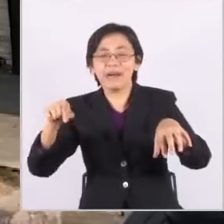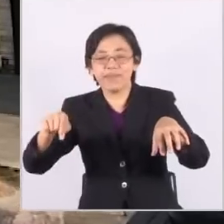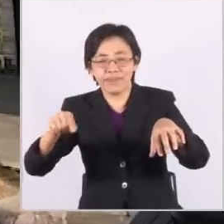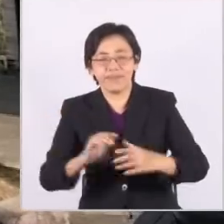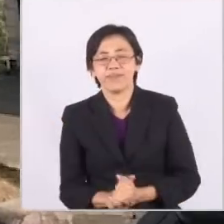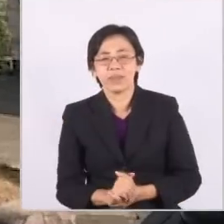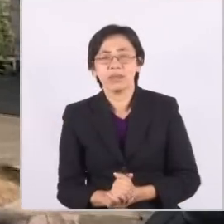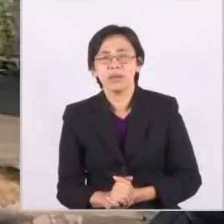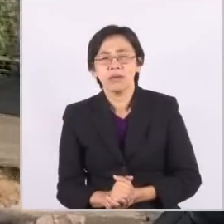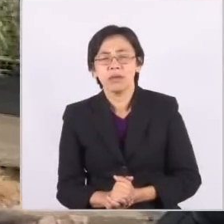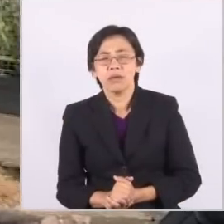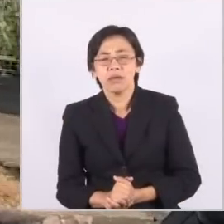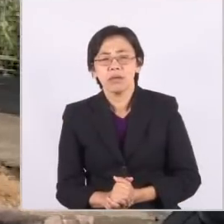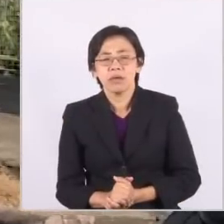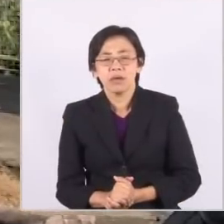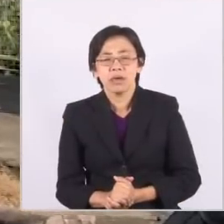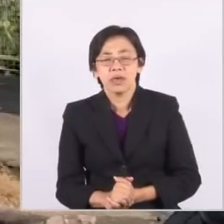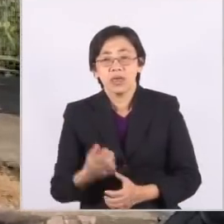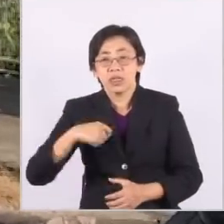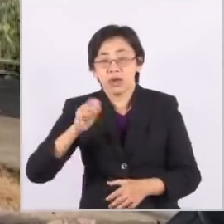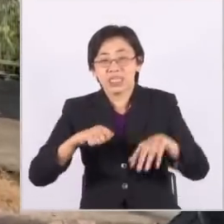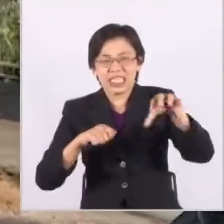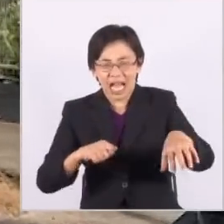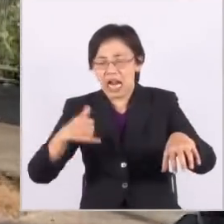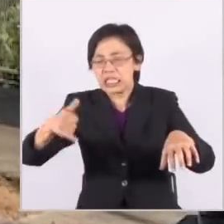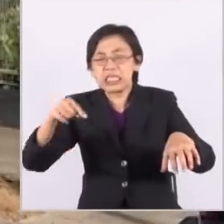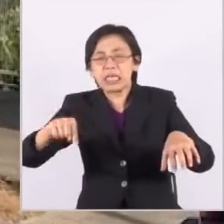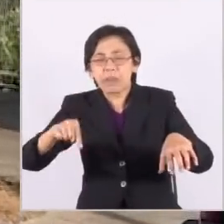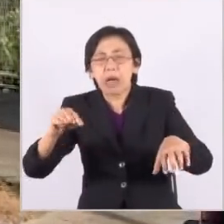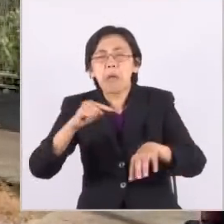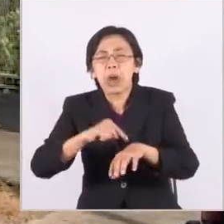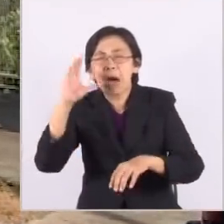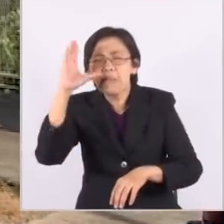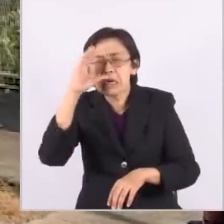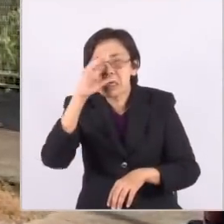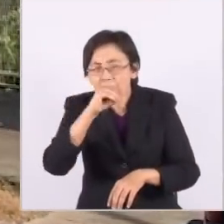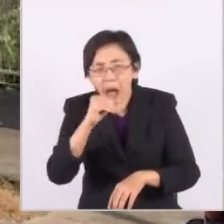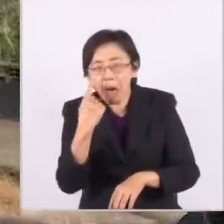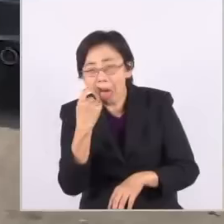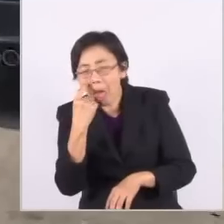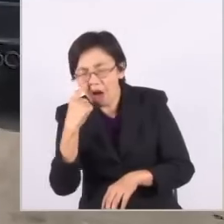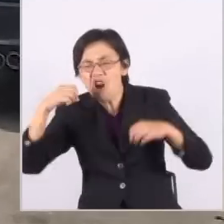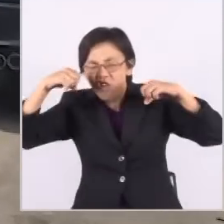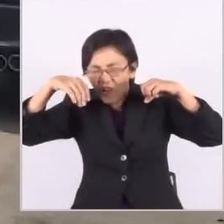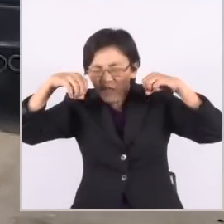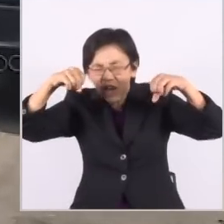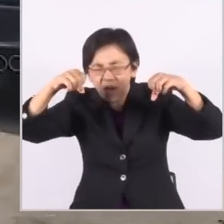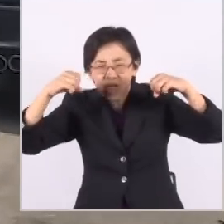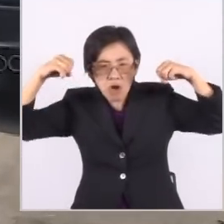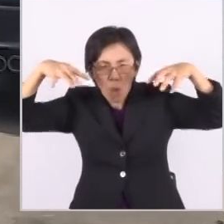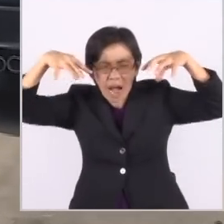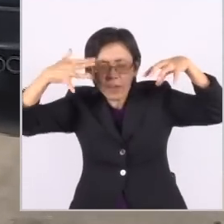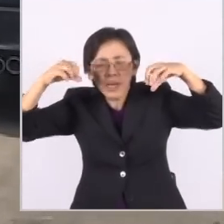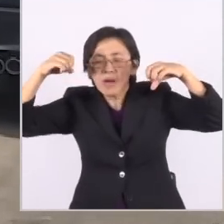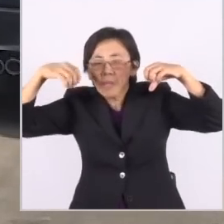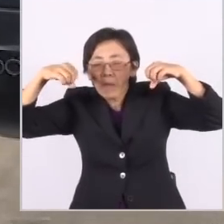การสำรวจพบว่าบริเวณที่เนี่ยนะครับเป็นช่วงเวลากลางคืนค่อนข้างจะมืดนะมันมีไฟอยู่แต่ไฟเนี่ยมันไม่สว่างจ้าว่าอย่างงั้น